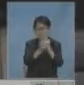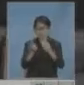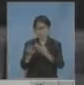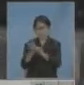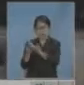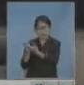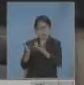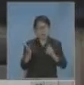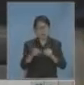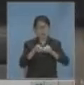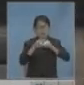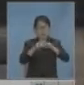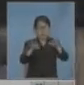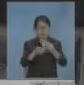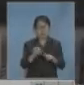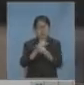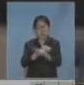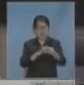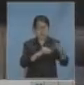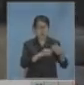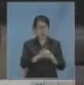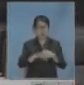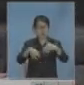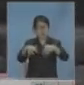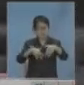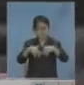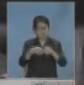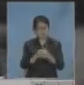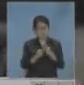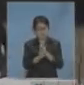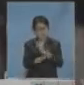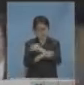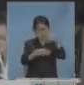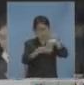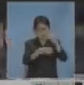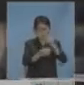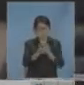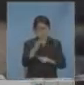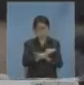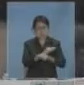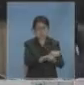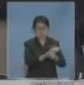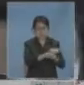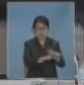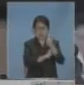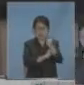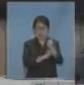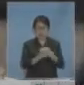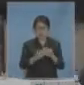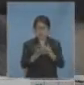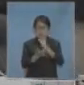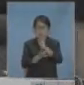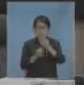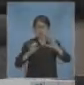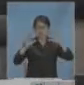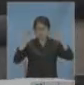กจ่ายให้กับพี่น้องประชาชนในพื้นที่เขตเลือกตั้งดังกล่าวก่อนการเลือกตั้งแม้ว่าเป็นเงินของทางราช